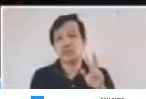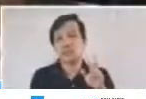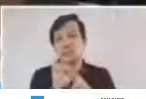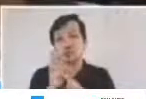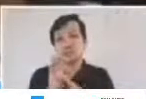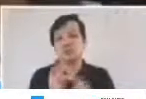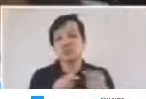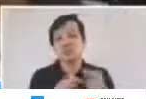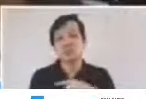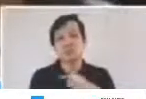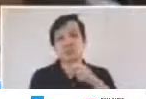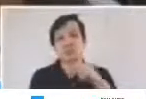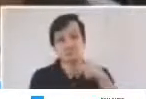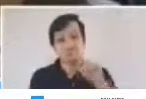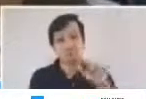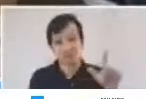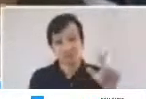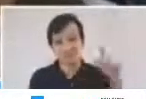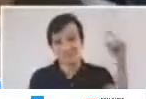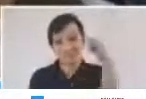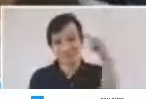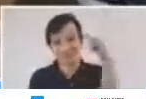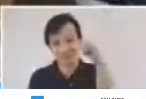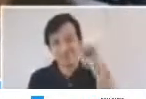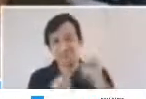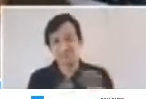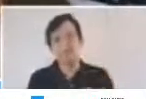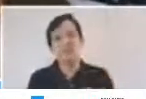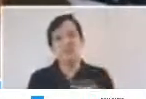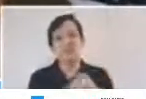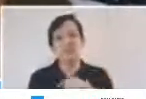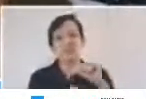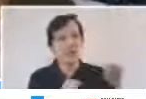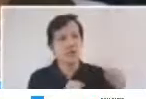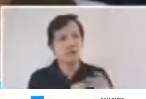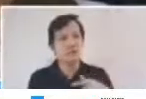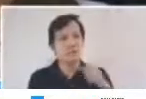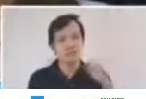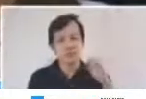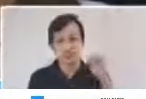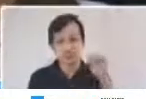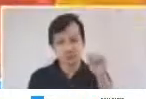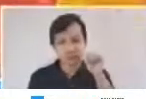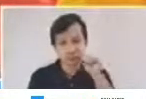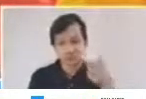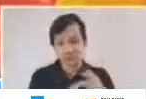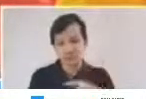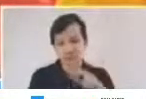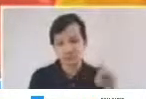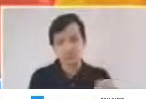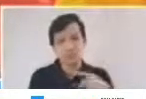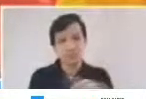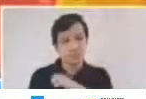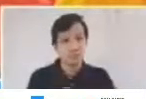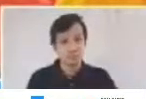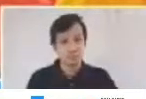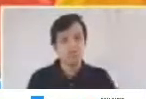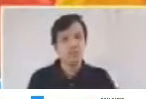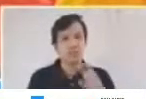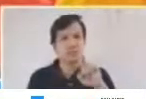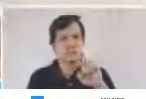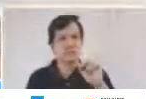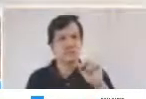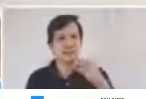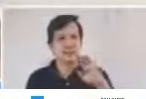Rodrigo Duterte ang implementasyon ng General Community Quarantine sa Metro Manila at sa mga piling lugar gaya ng Pangasinan,